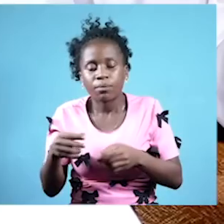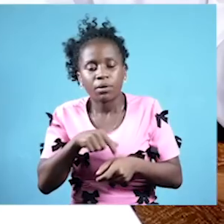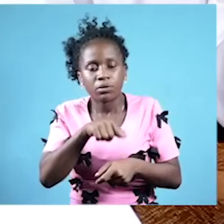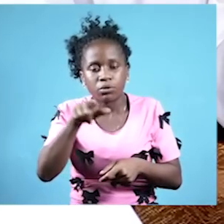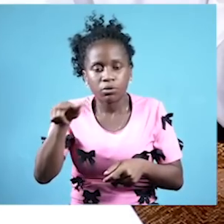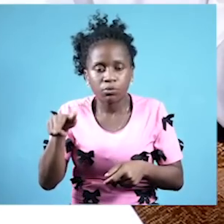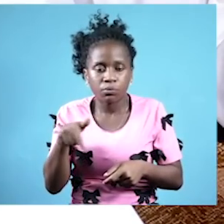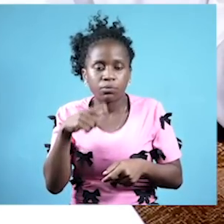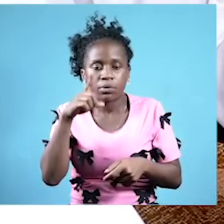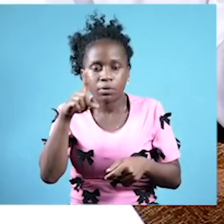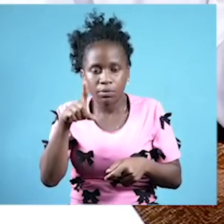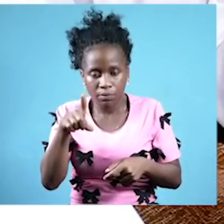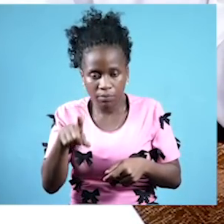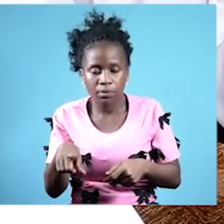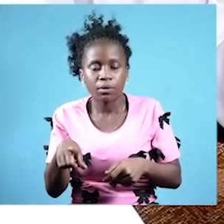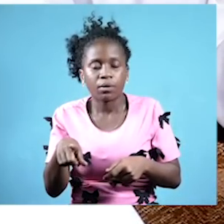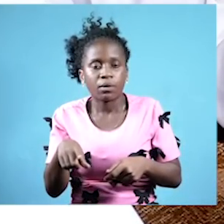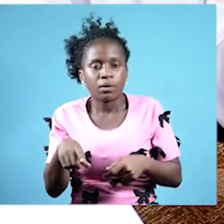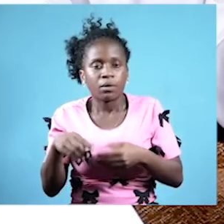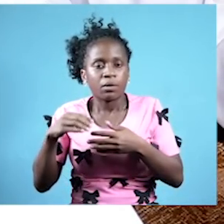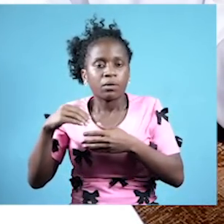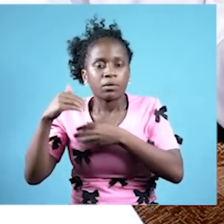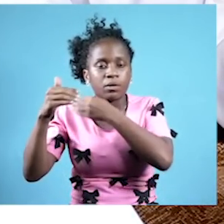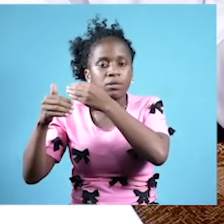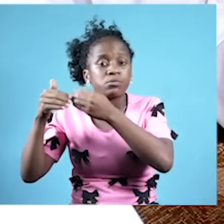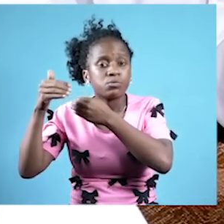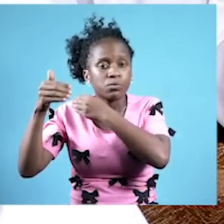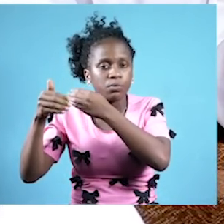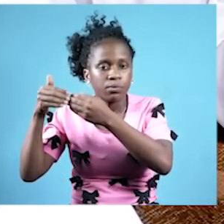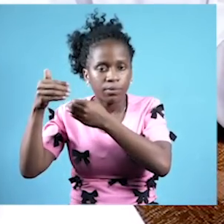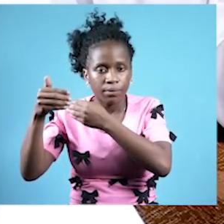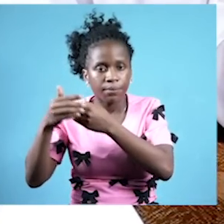unajua chama chetu kina desturi.